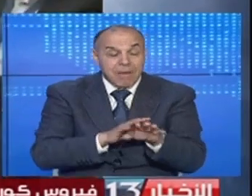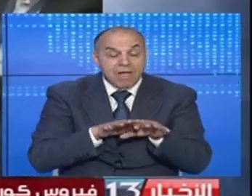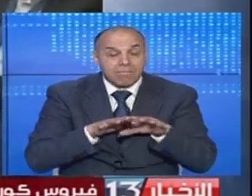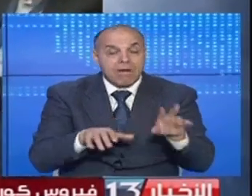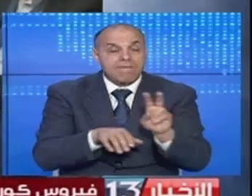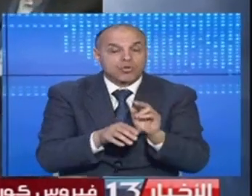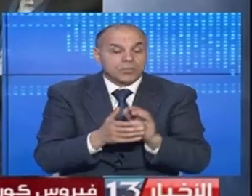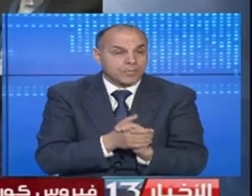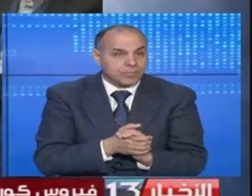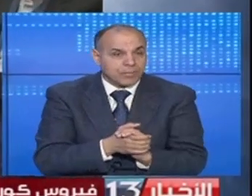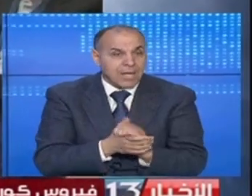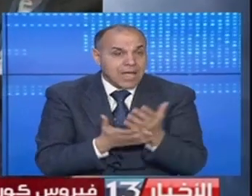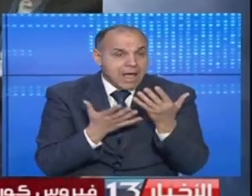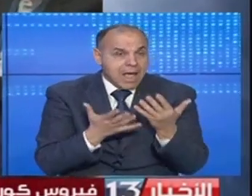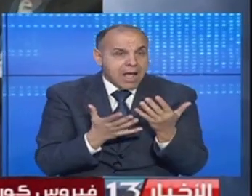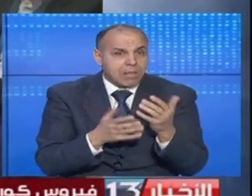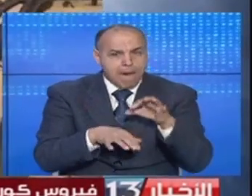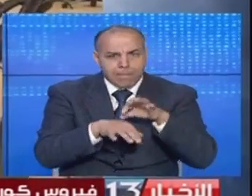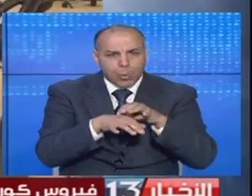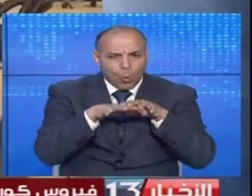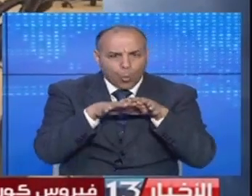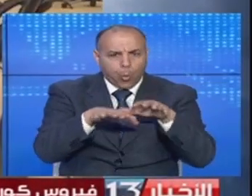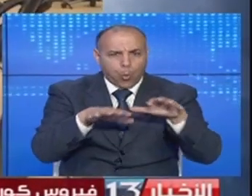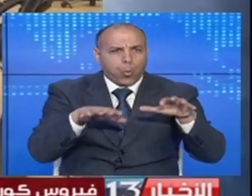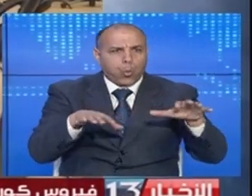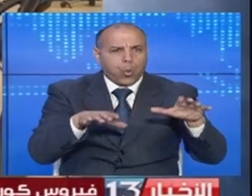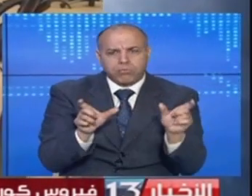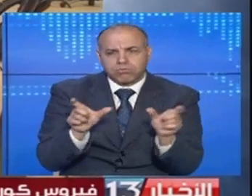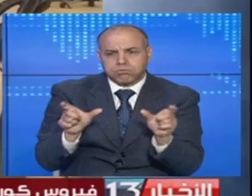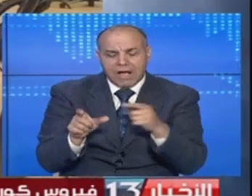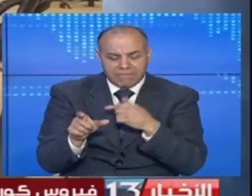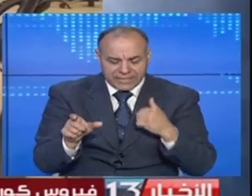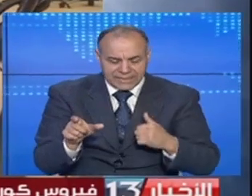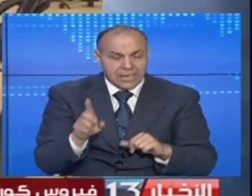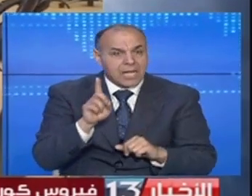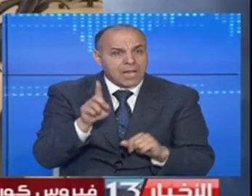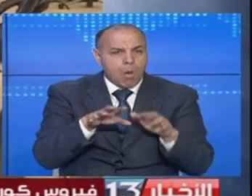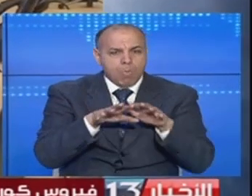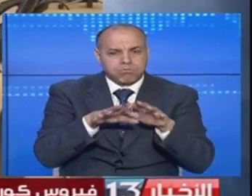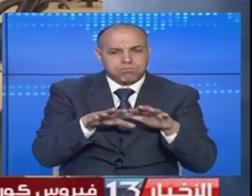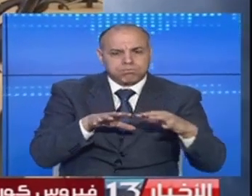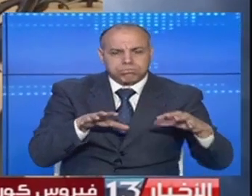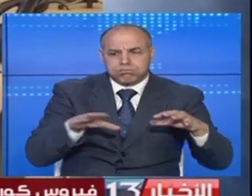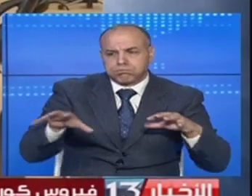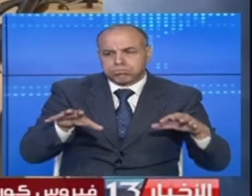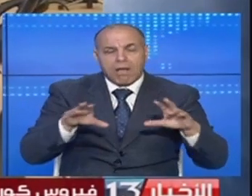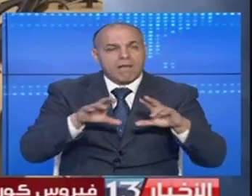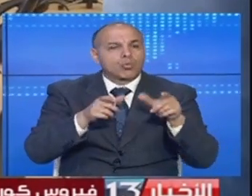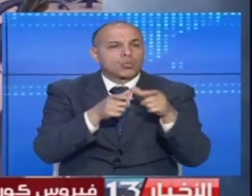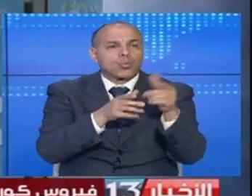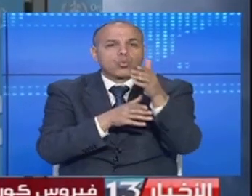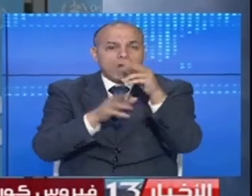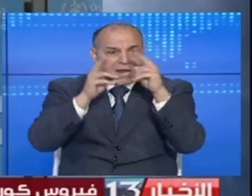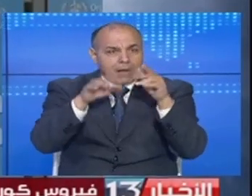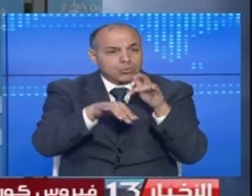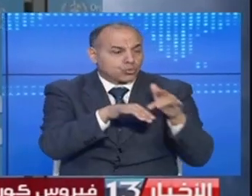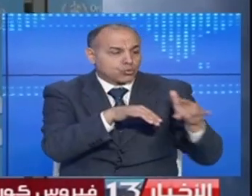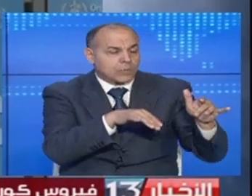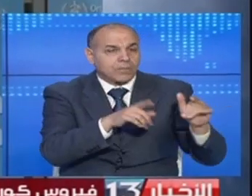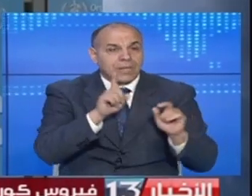هذا ورغم ان الوباء يظهر بوادر انحصار في الصين الا ان انتشاره يتفاقم في العديد من دول العالم